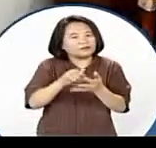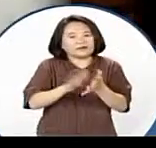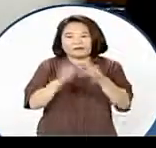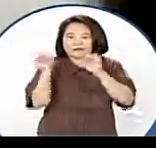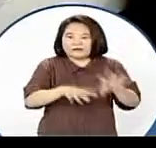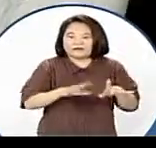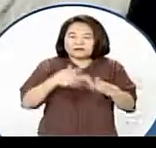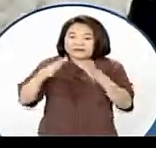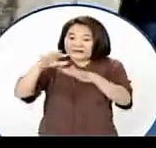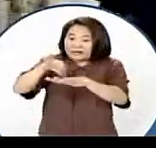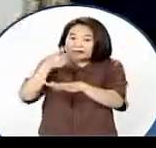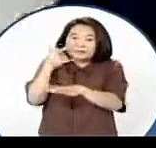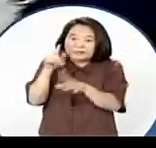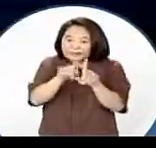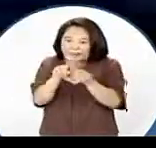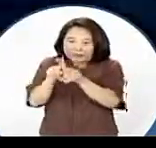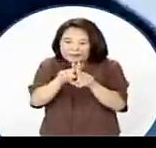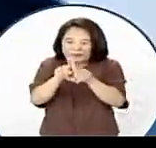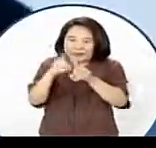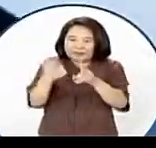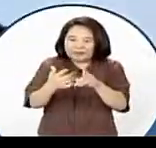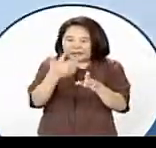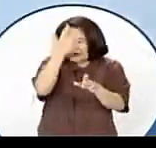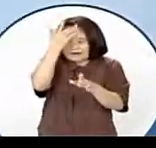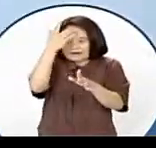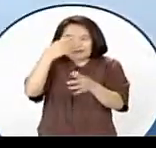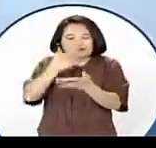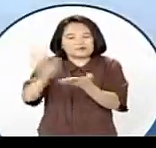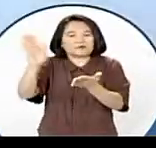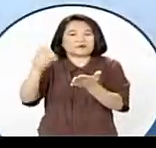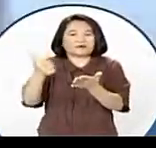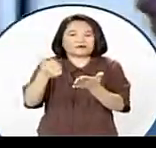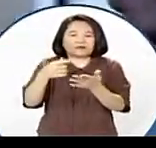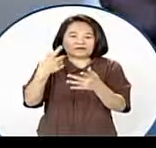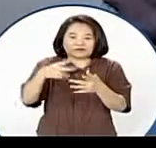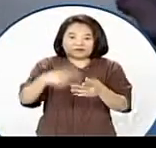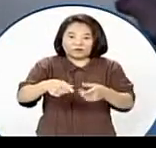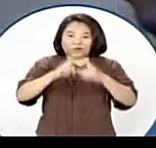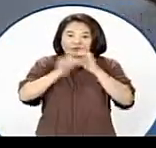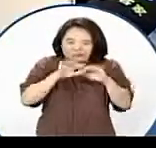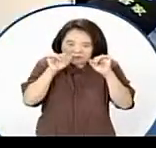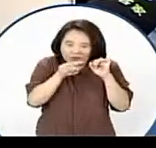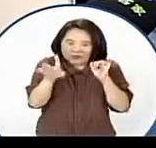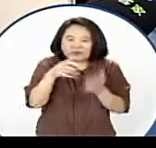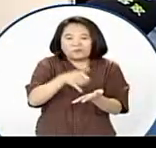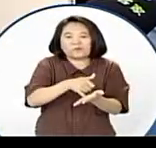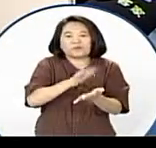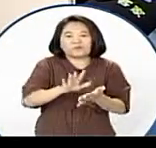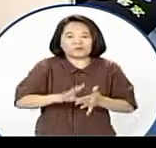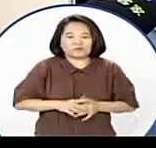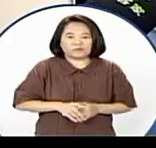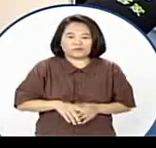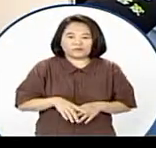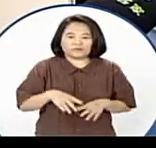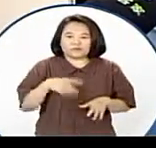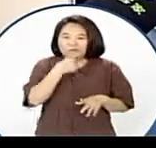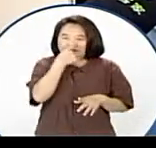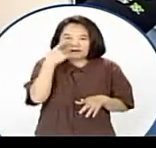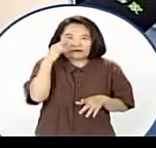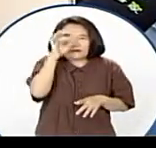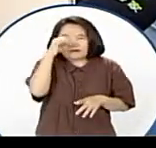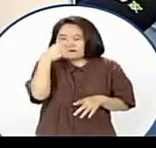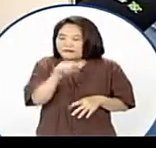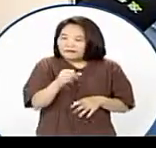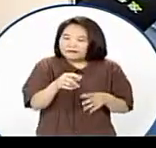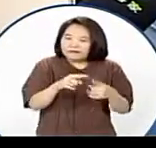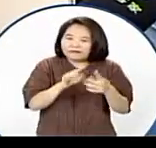管唔判得的做盘下，以天天的克服所有的困难，很轻贵生活的铺条。 生活中的这些失去的能力，一个一个